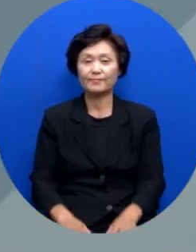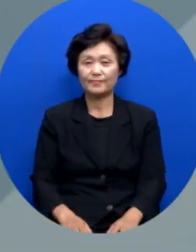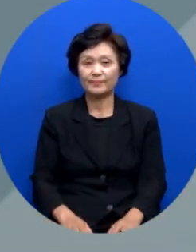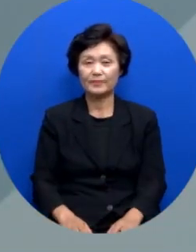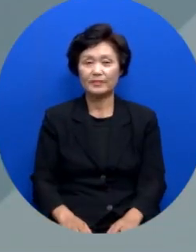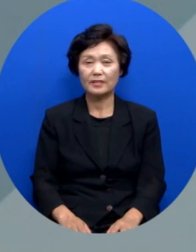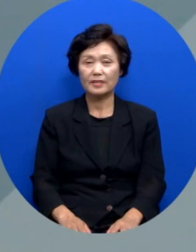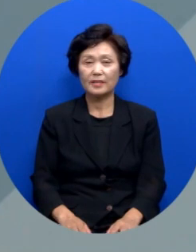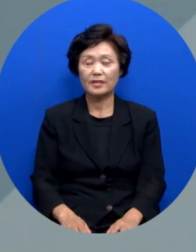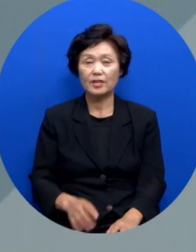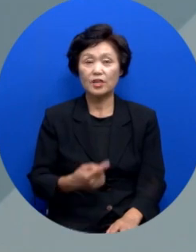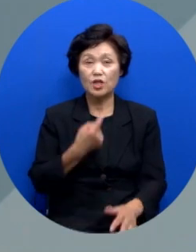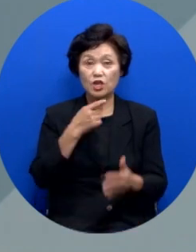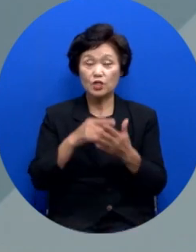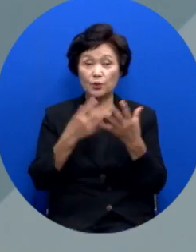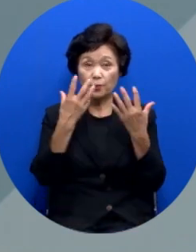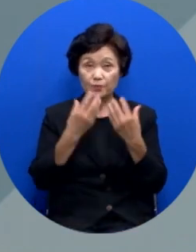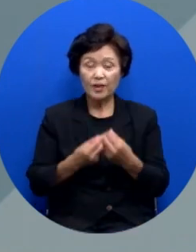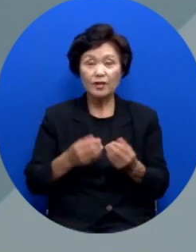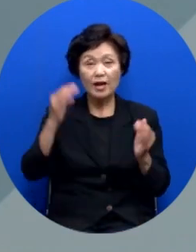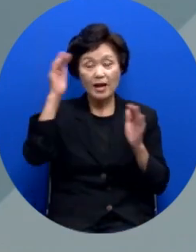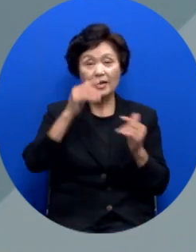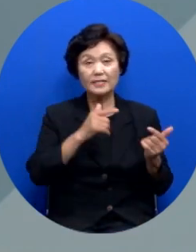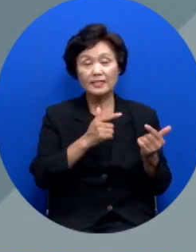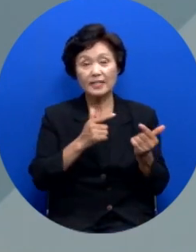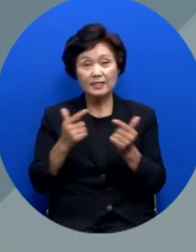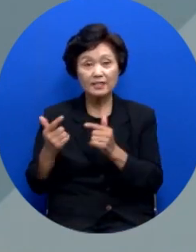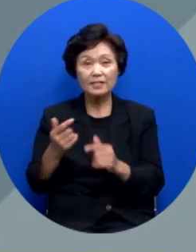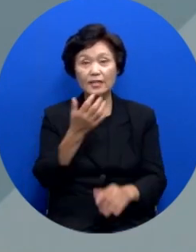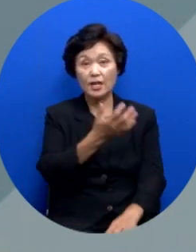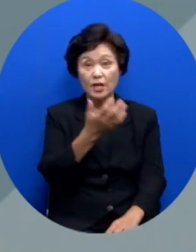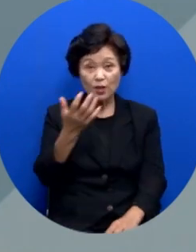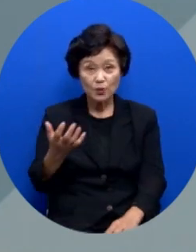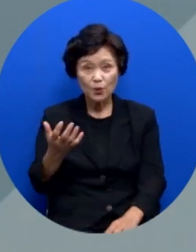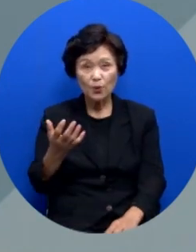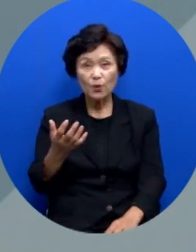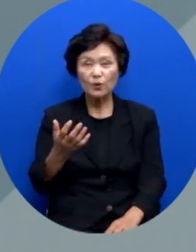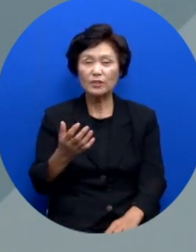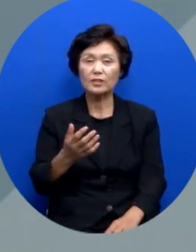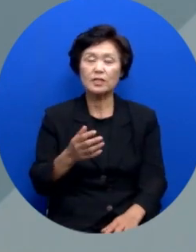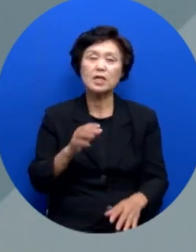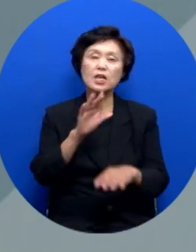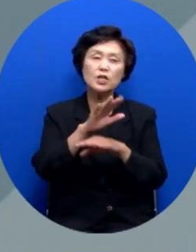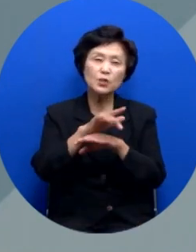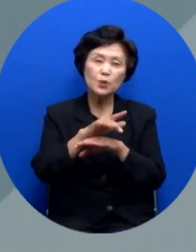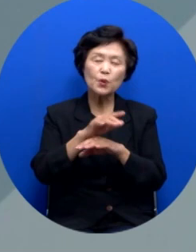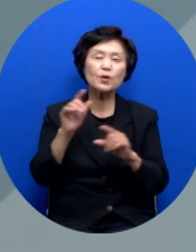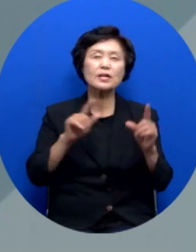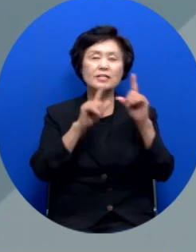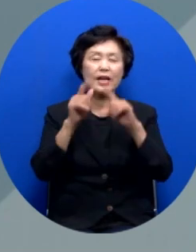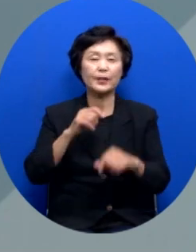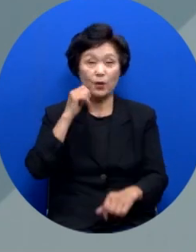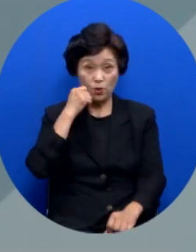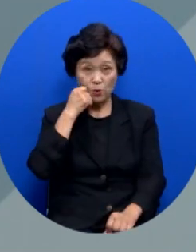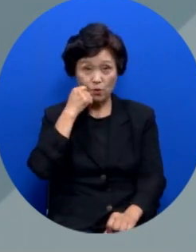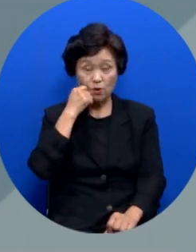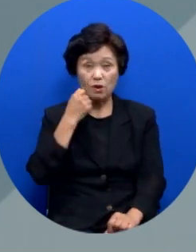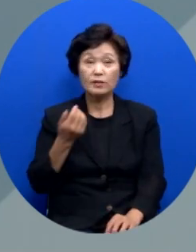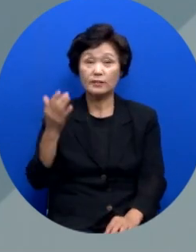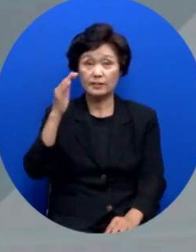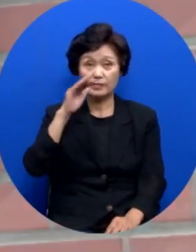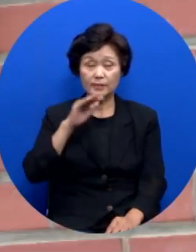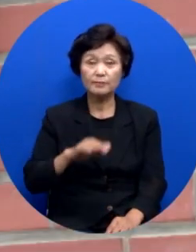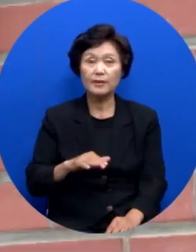가장 쉬운 예로 학생들의 이동이 시골에서는 굉장히 어렵습니다. 하지만